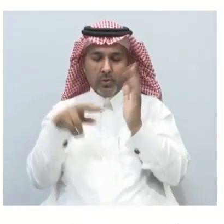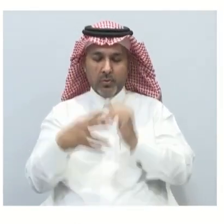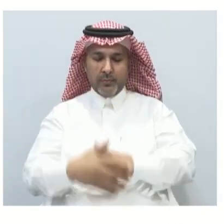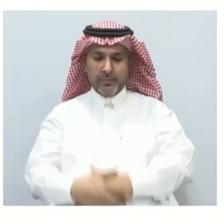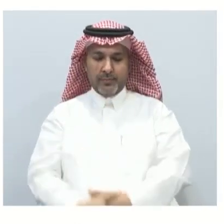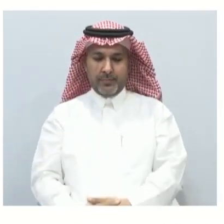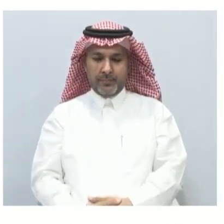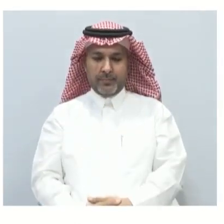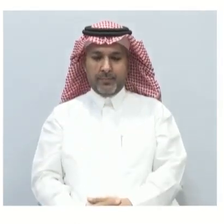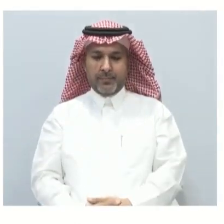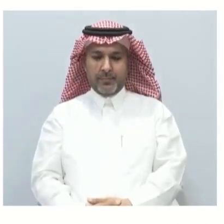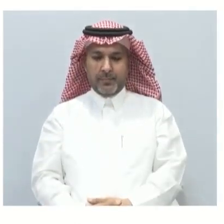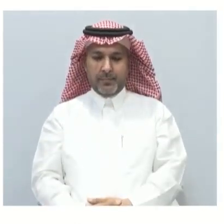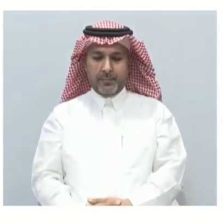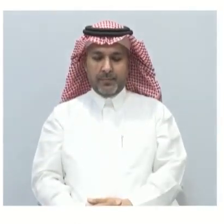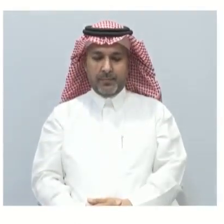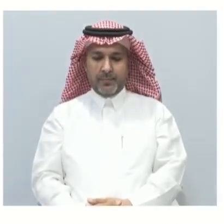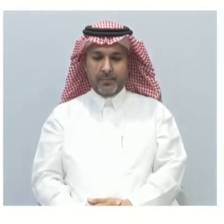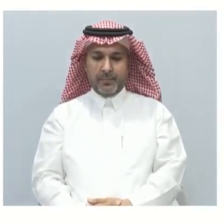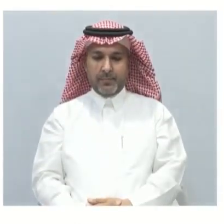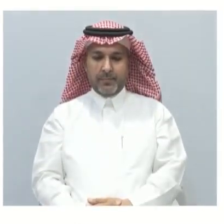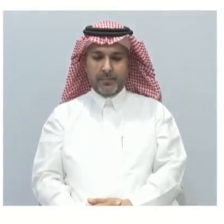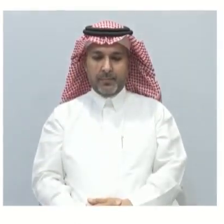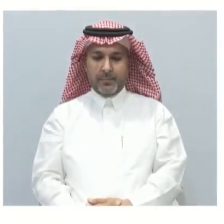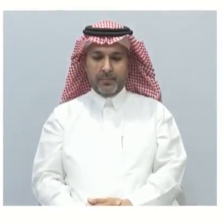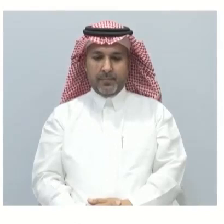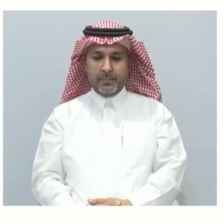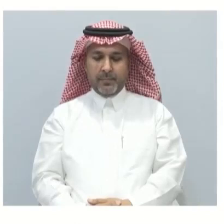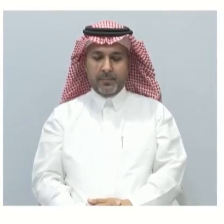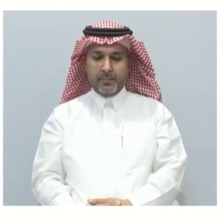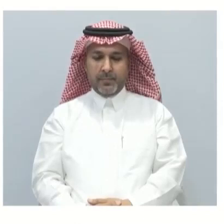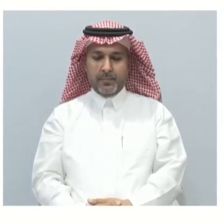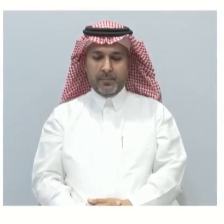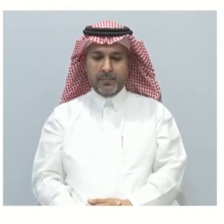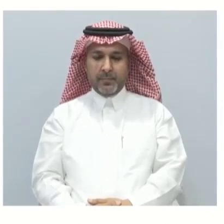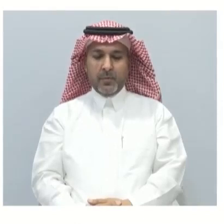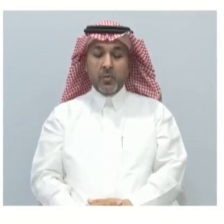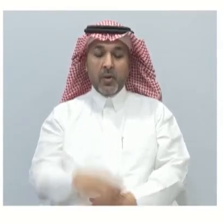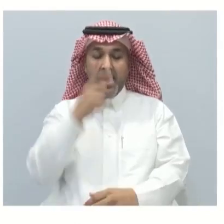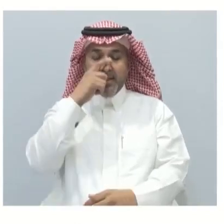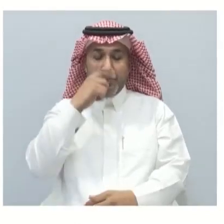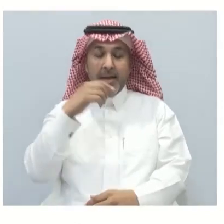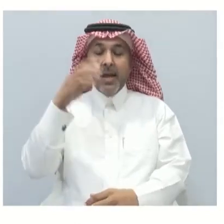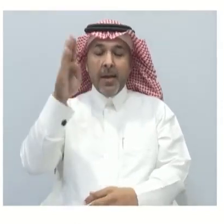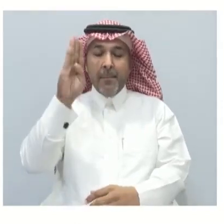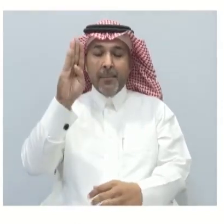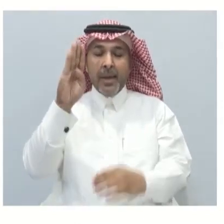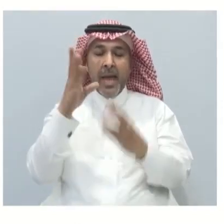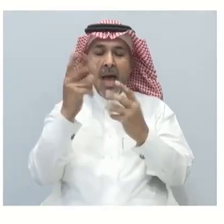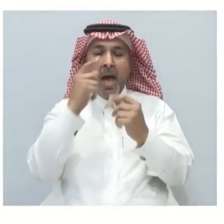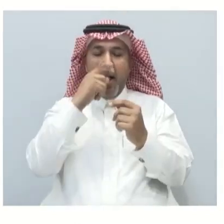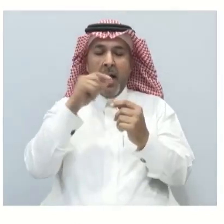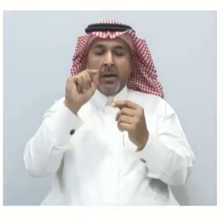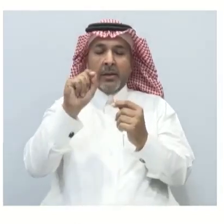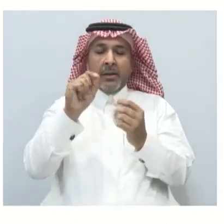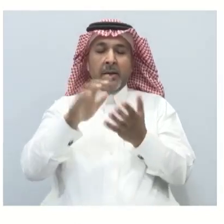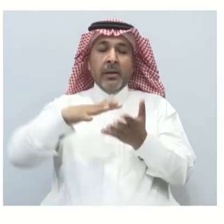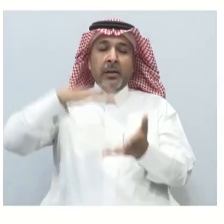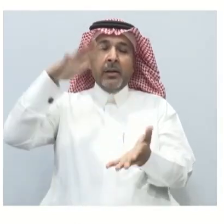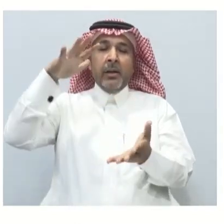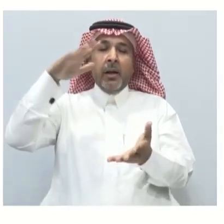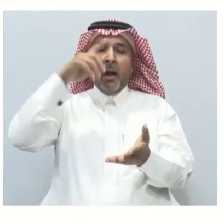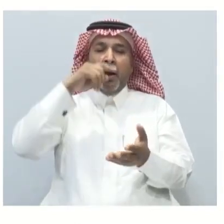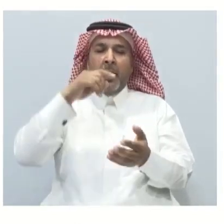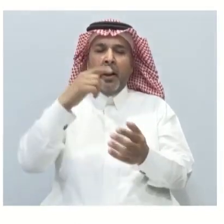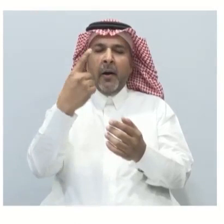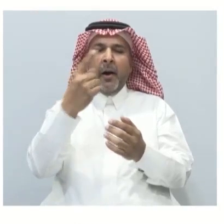تقول انه اذا كان اساس العباره الاسيه اكبر من صفر وهو لا يساوي الواحد نفس